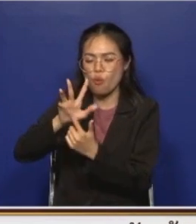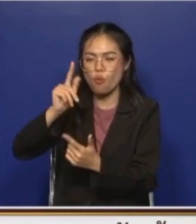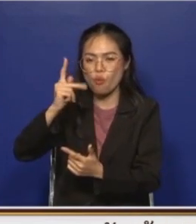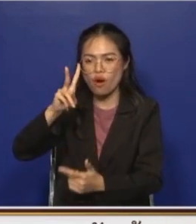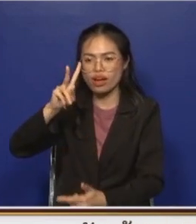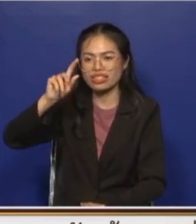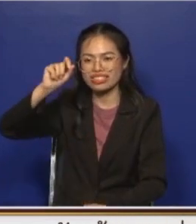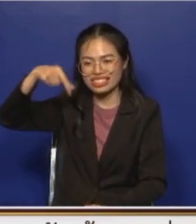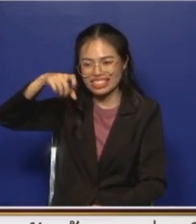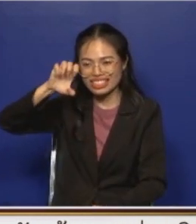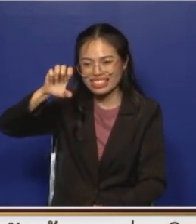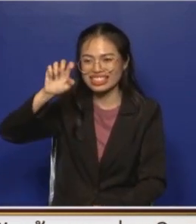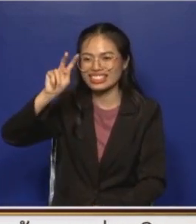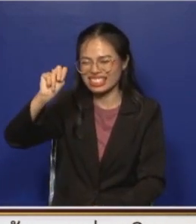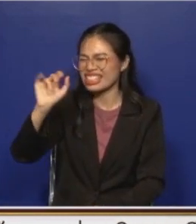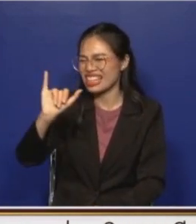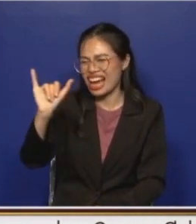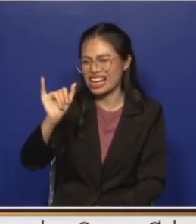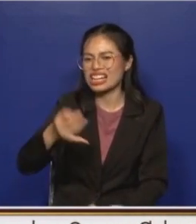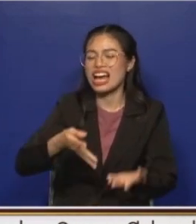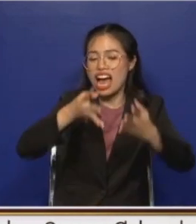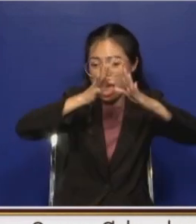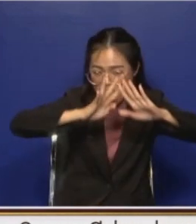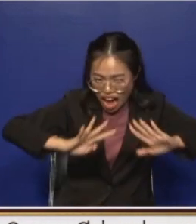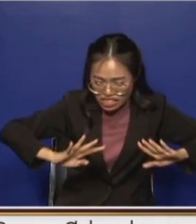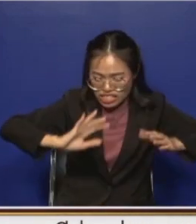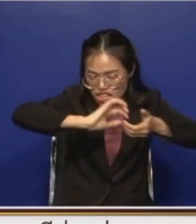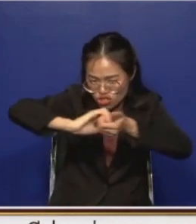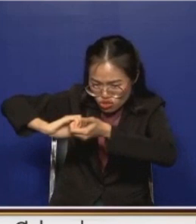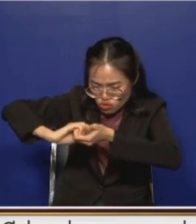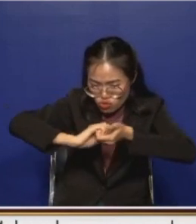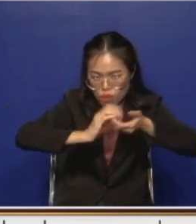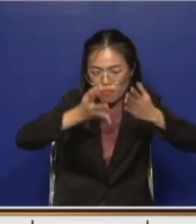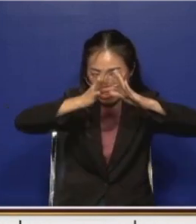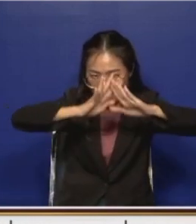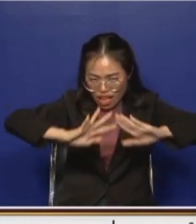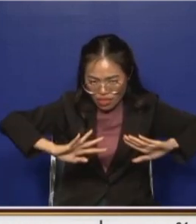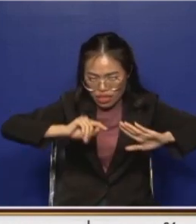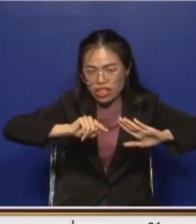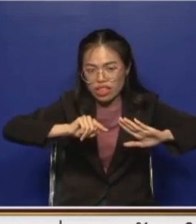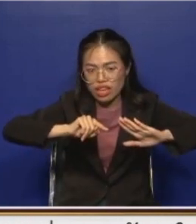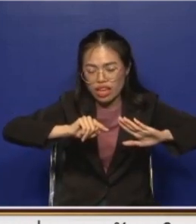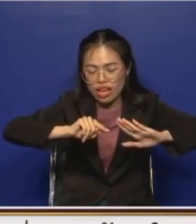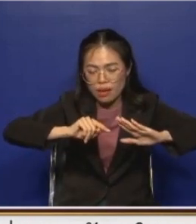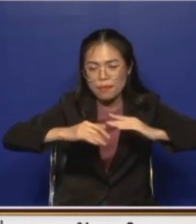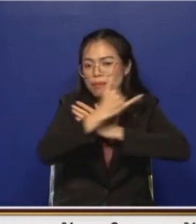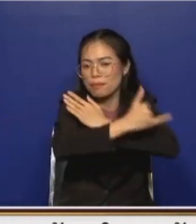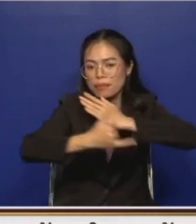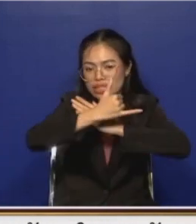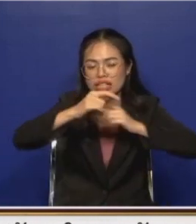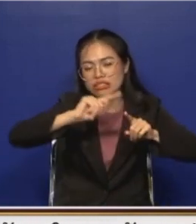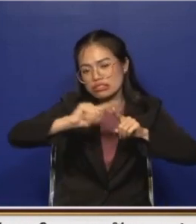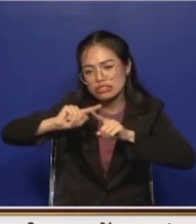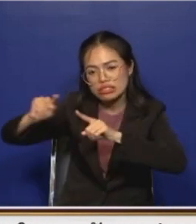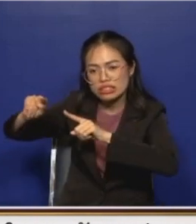ได้ไป5ล้าน6ฮะอินโดคนเยอะหน่อยได้ไป13ล้านฮะผมไม่อ่านทั้งหมดนะ